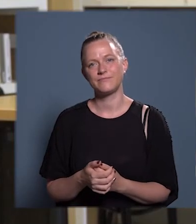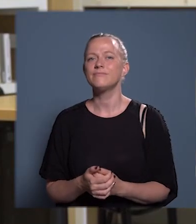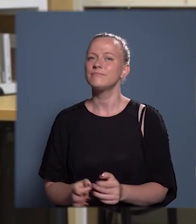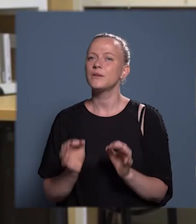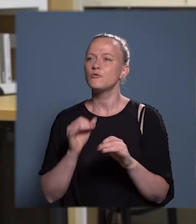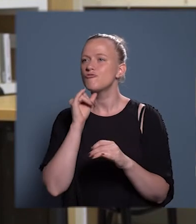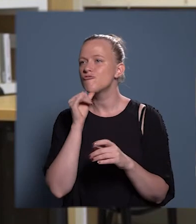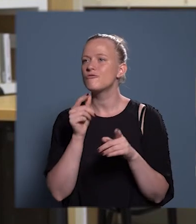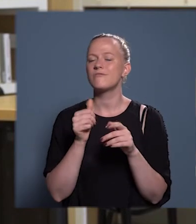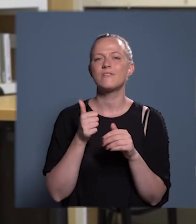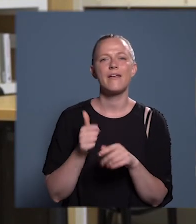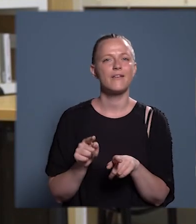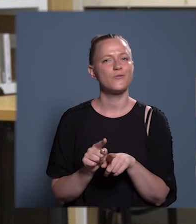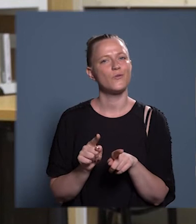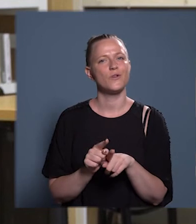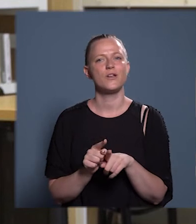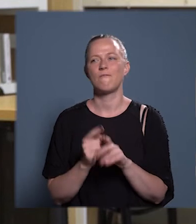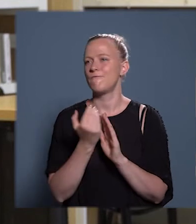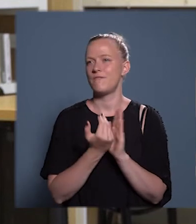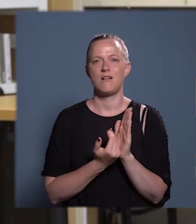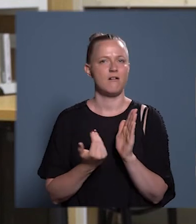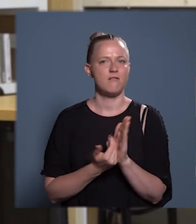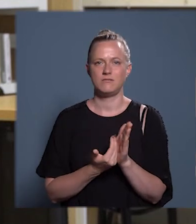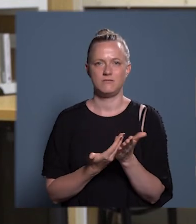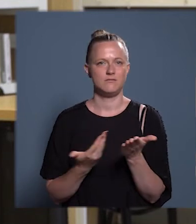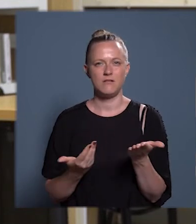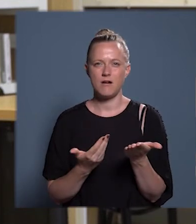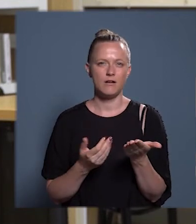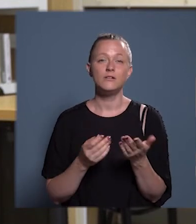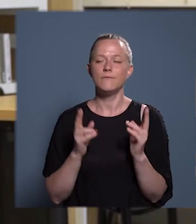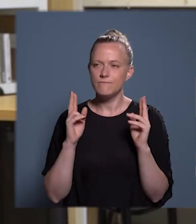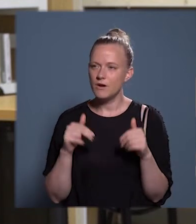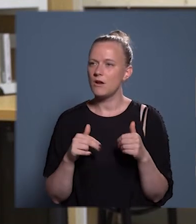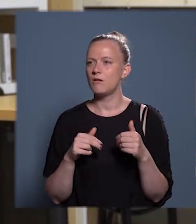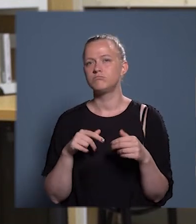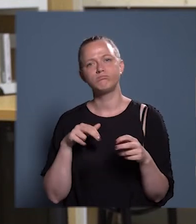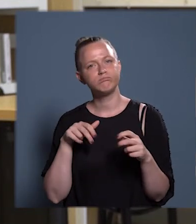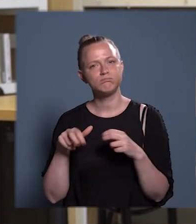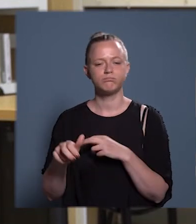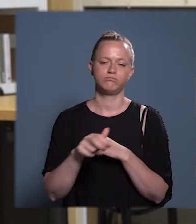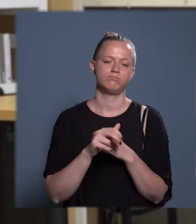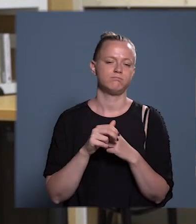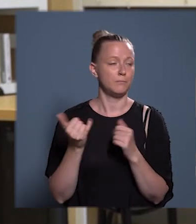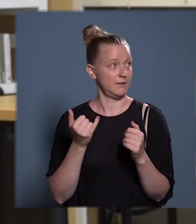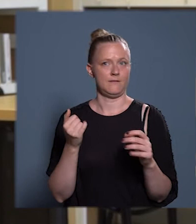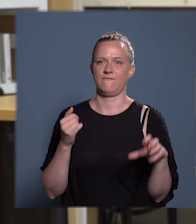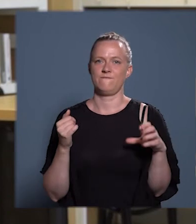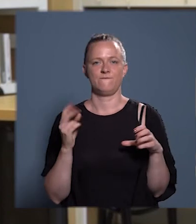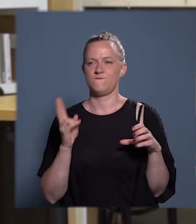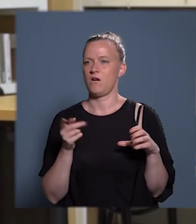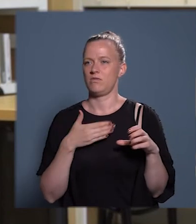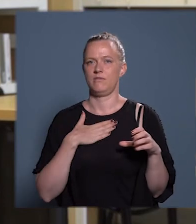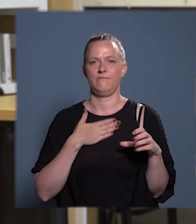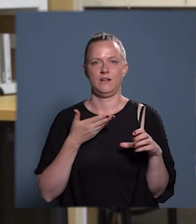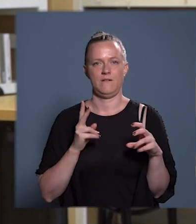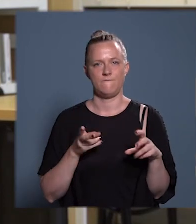egy feladatom, hanem tényleg úgy jövök, akkor mindig ott van, és igen. De